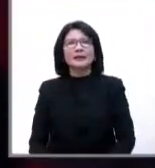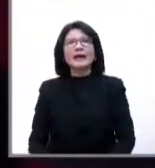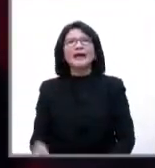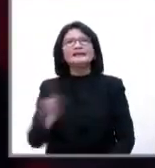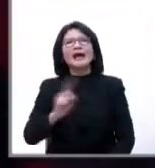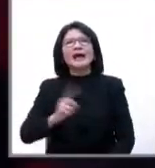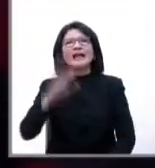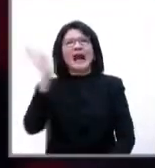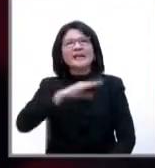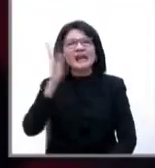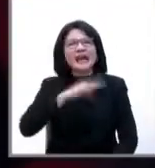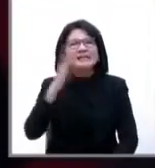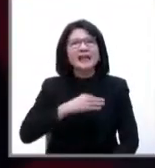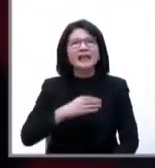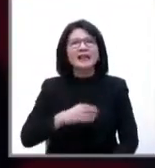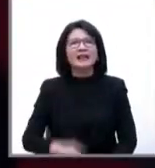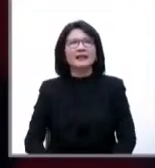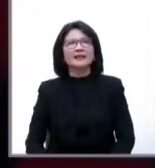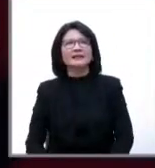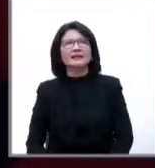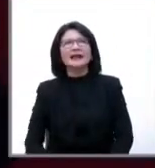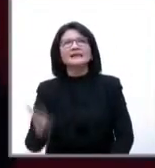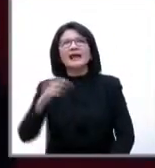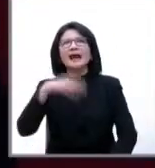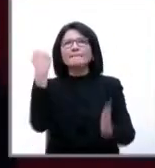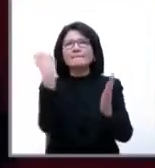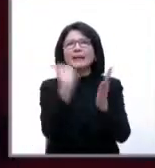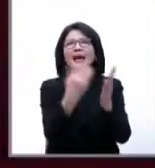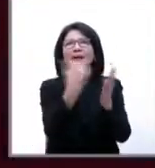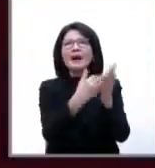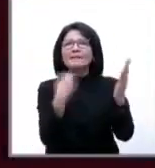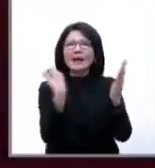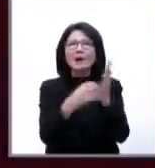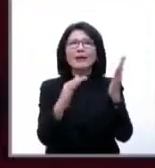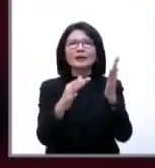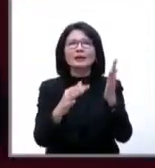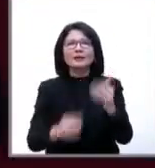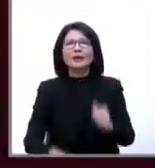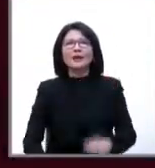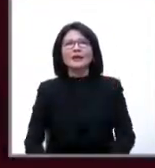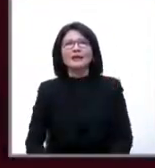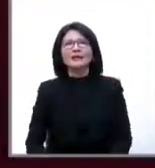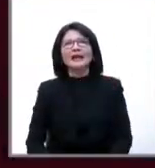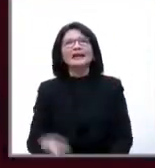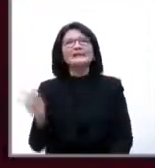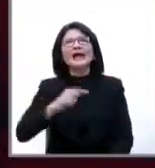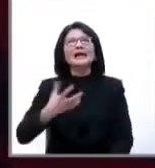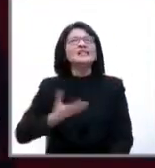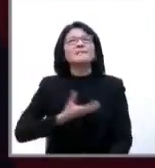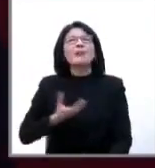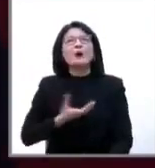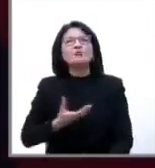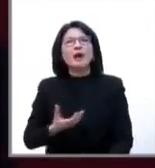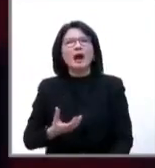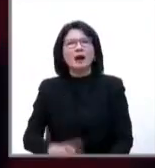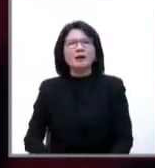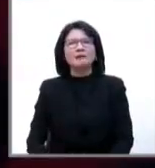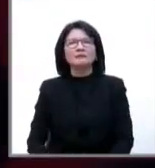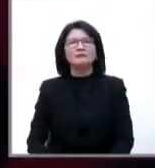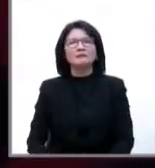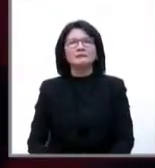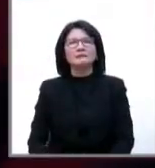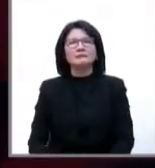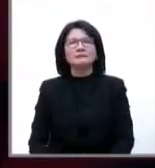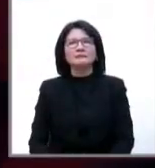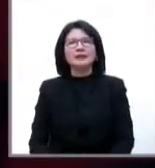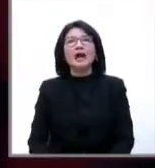ugal-ugalan jangan ngangkangi aturan jangan sembrono ojo sakarpdw saudara-saudara